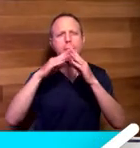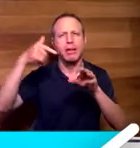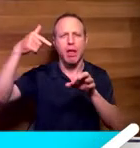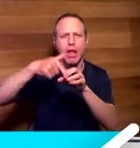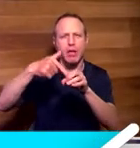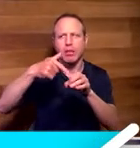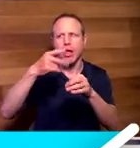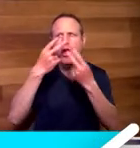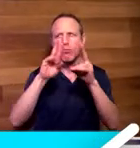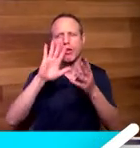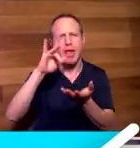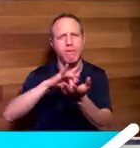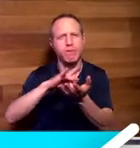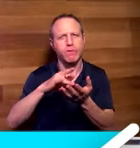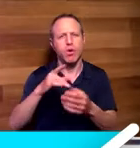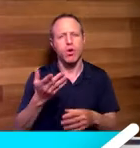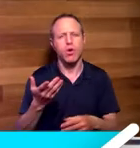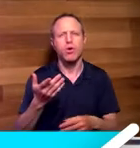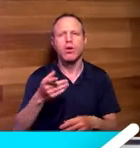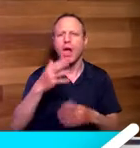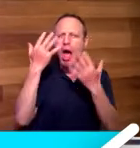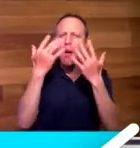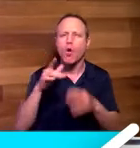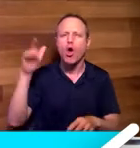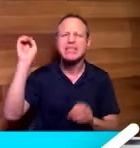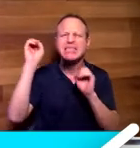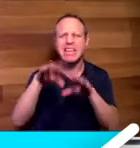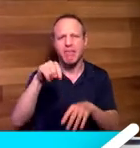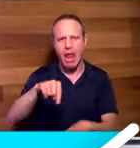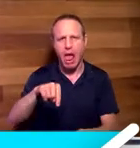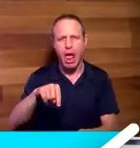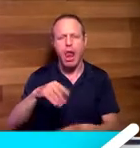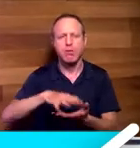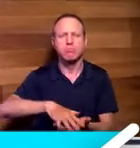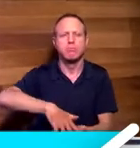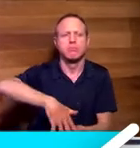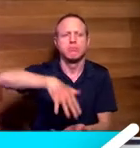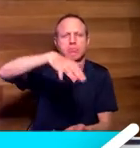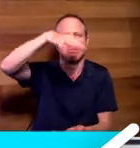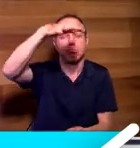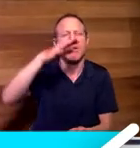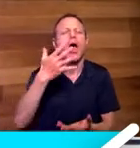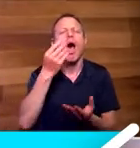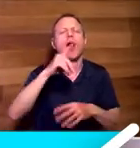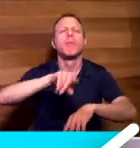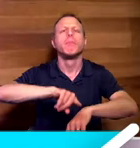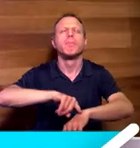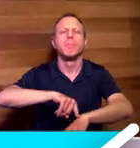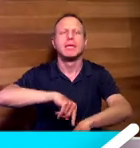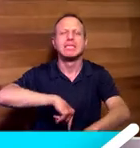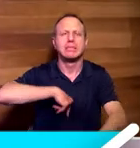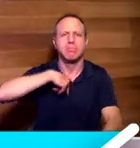משנה לאיפה, לא להשאיר אותה בשטח. הכמויות זבל האלה הם בעצם הצטברו במשך המון המון המון זמן,